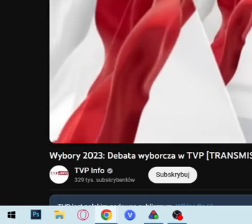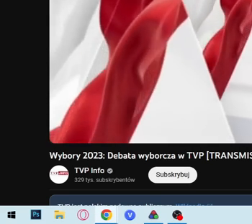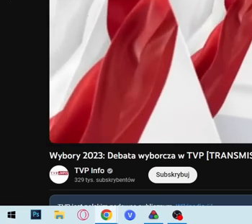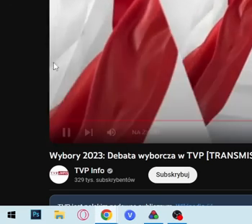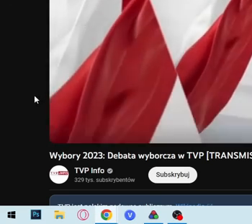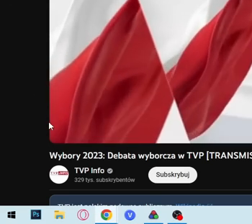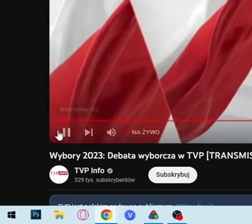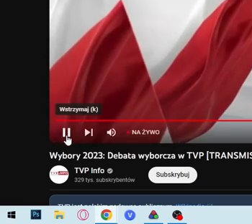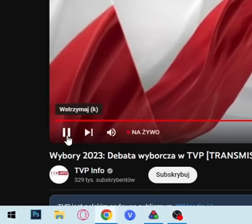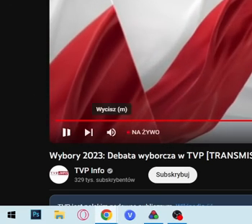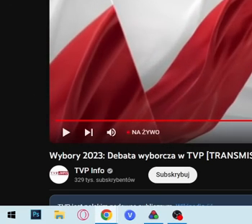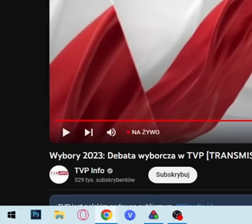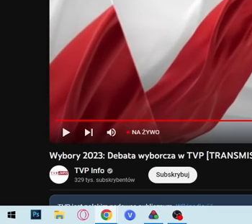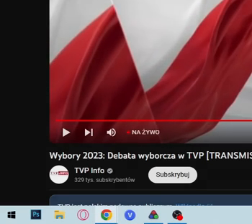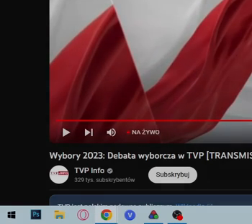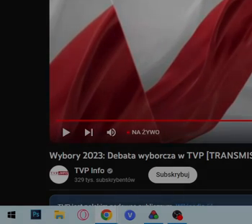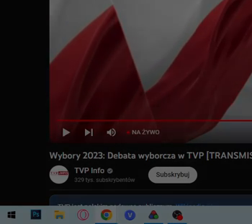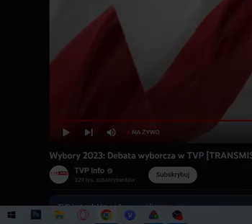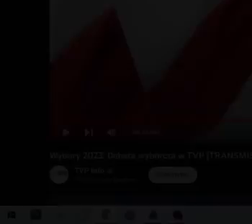dwa.